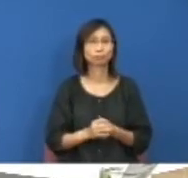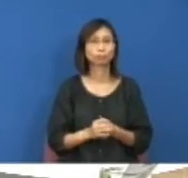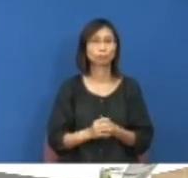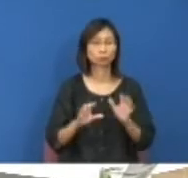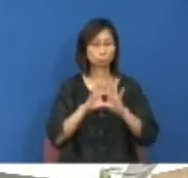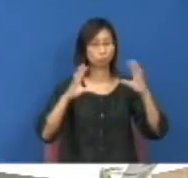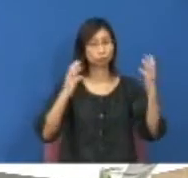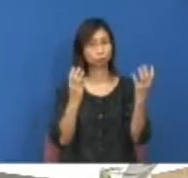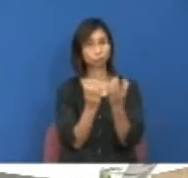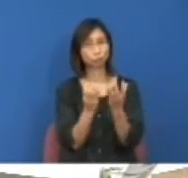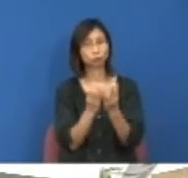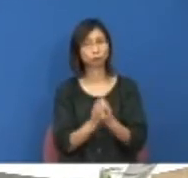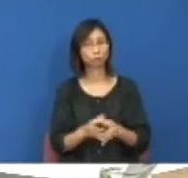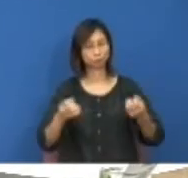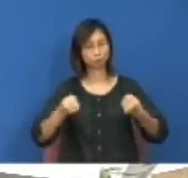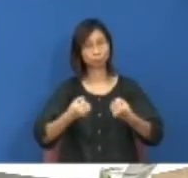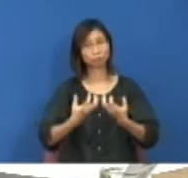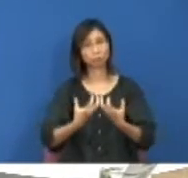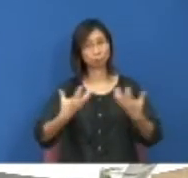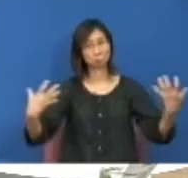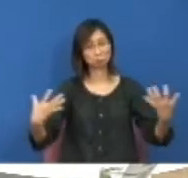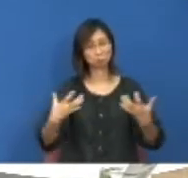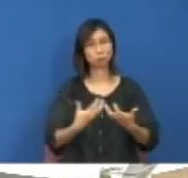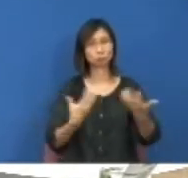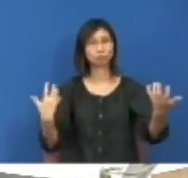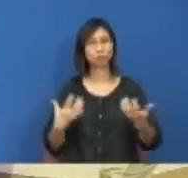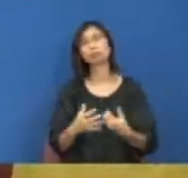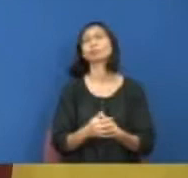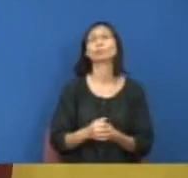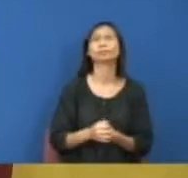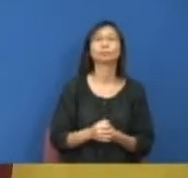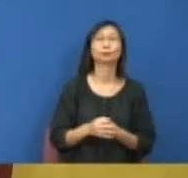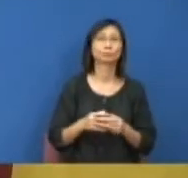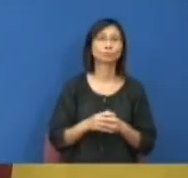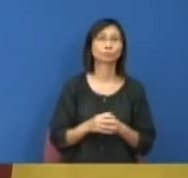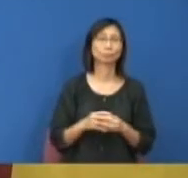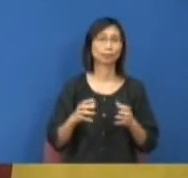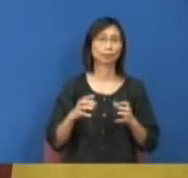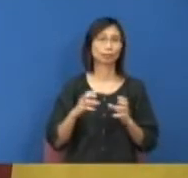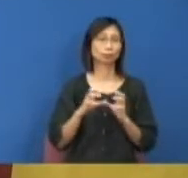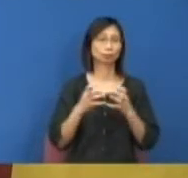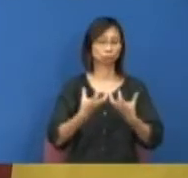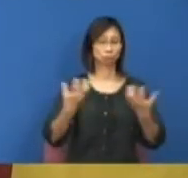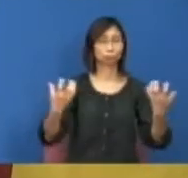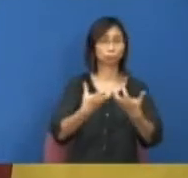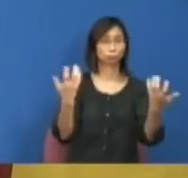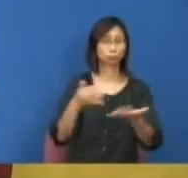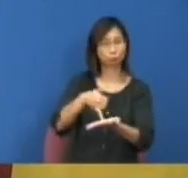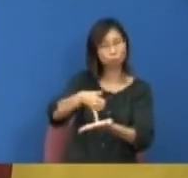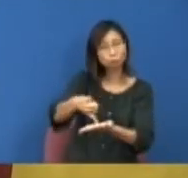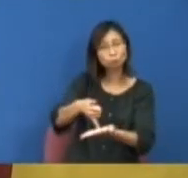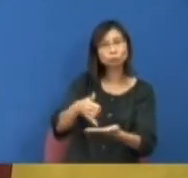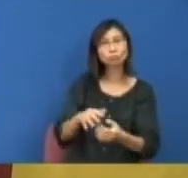即係冇辦法組織嘅，俾人打散咗、那個結果嚟。 即係 deorganize 咗，同埋個 awareness 亦都好弱，甚至 咁。